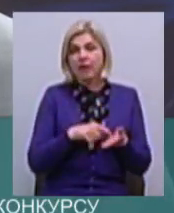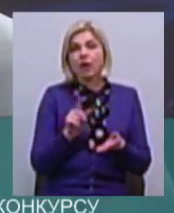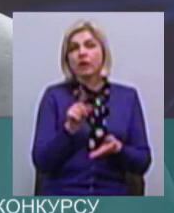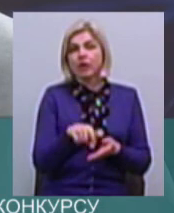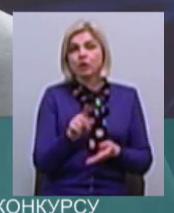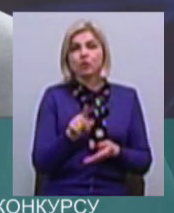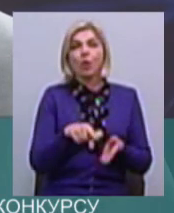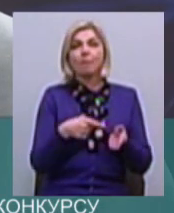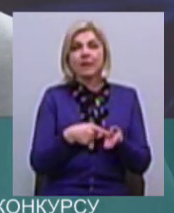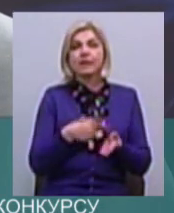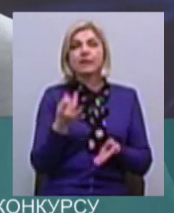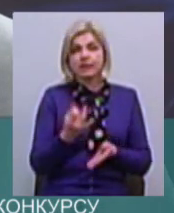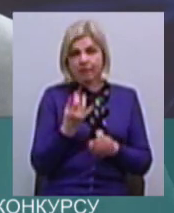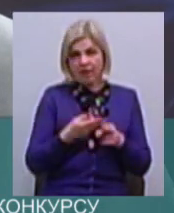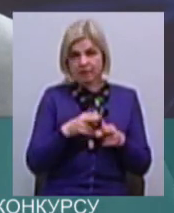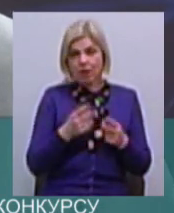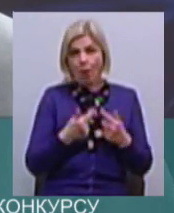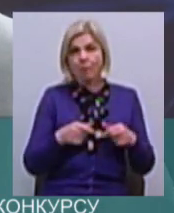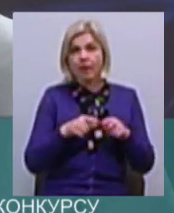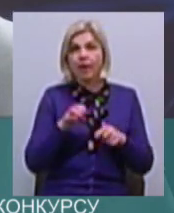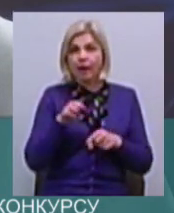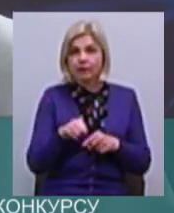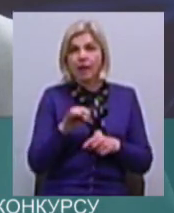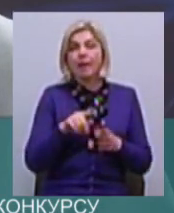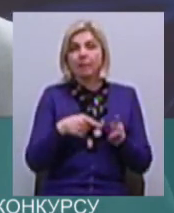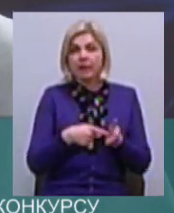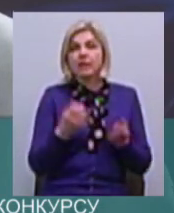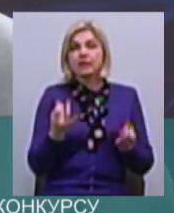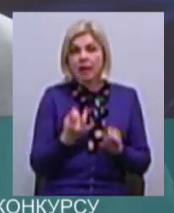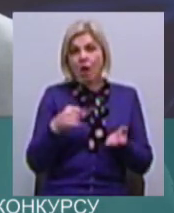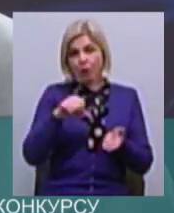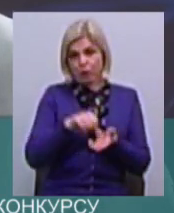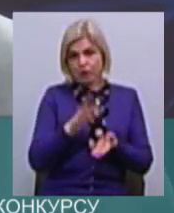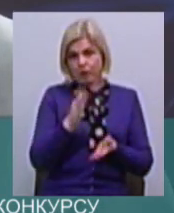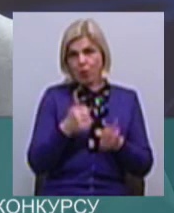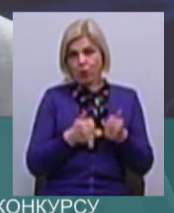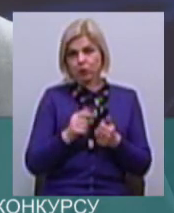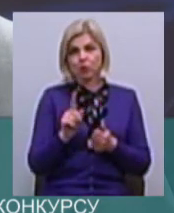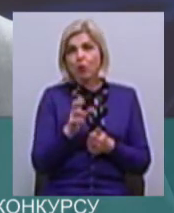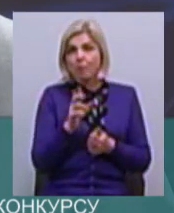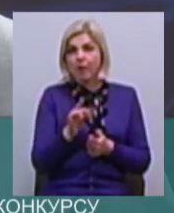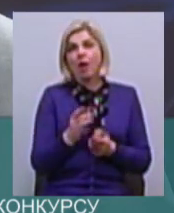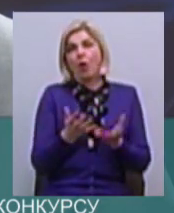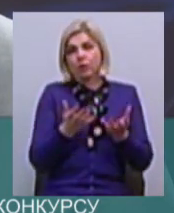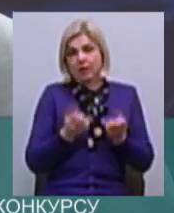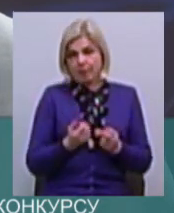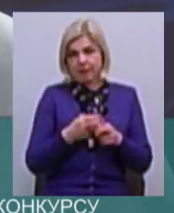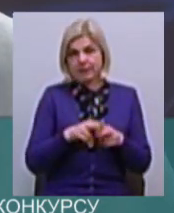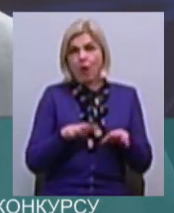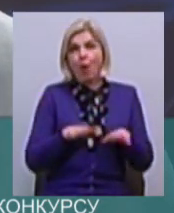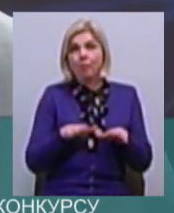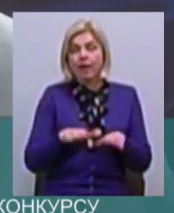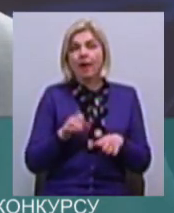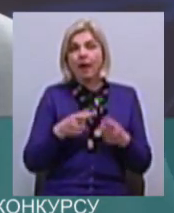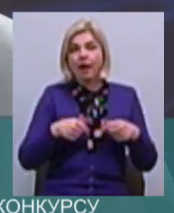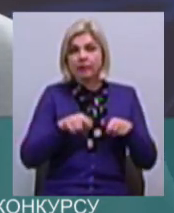місту цікавий цей об'єкт, і місту цікава участь у конкурсі, щоб отримати цей об'єкт собі в,